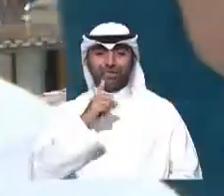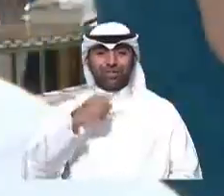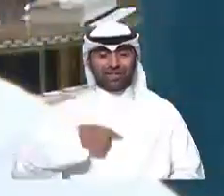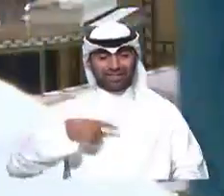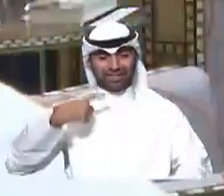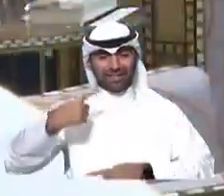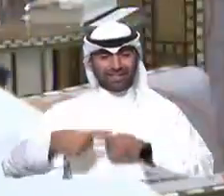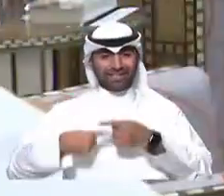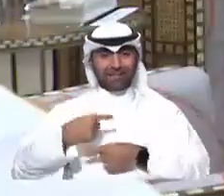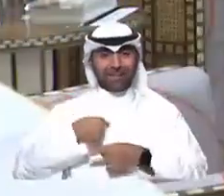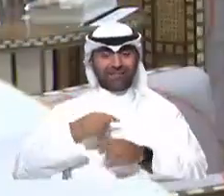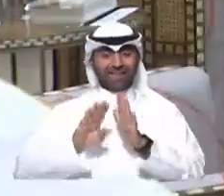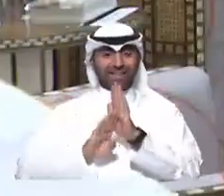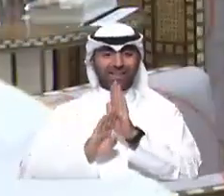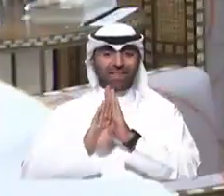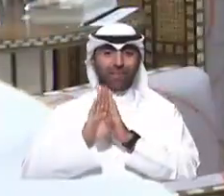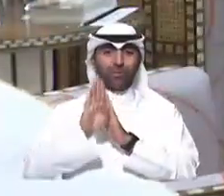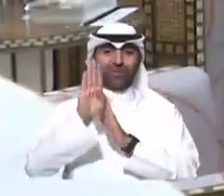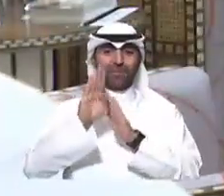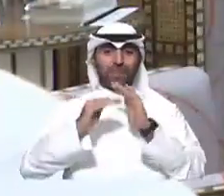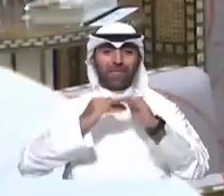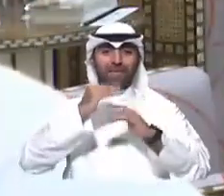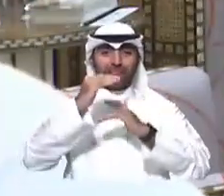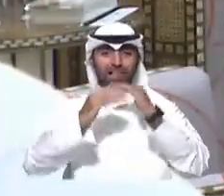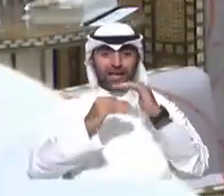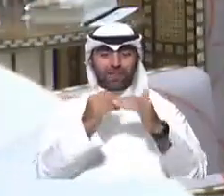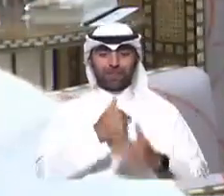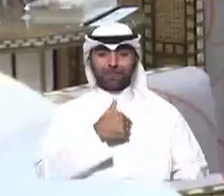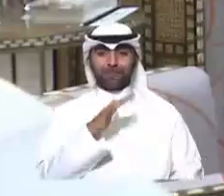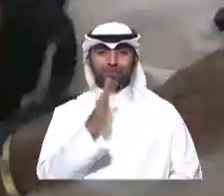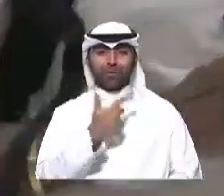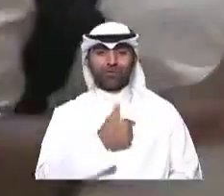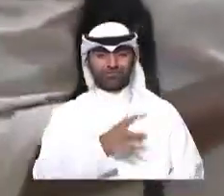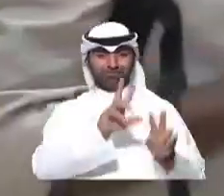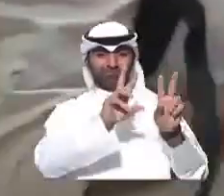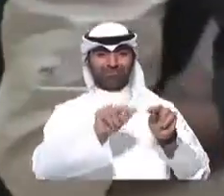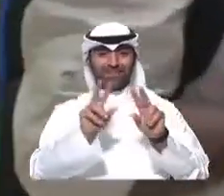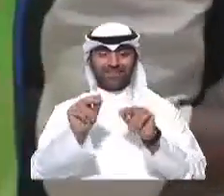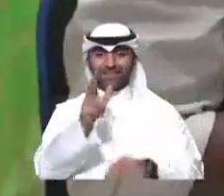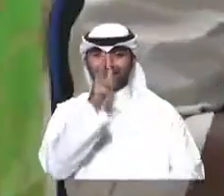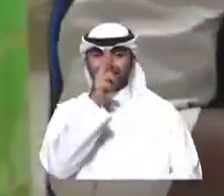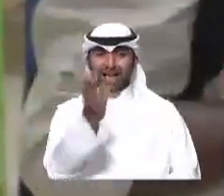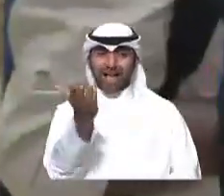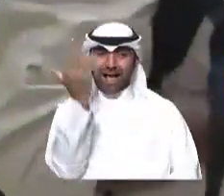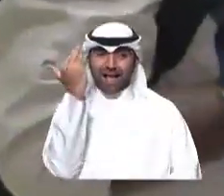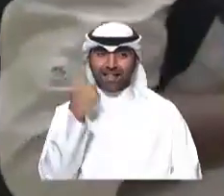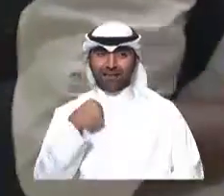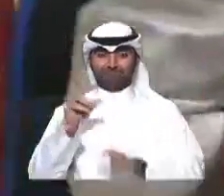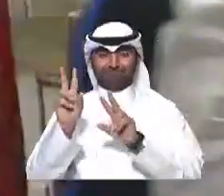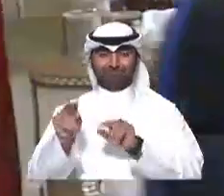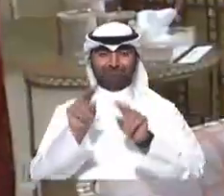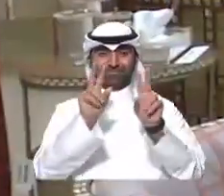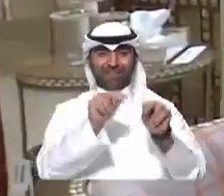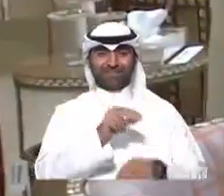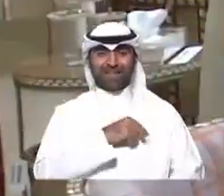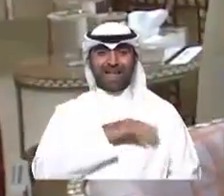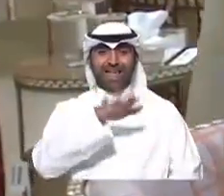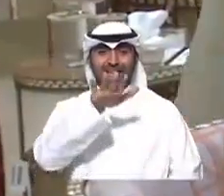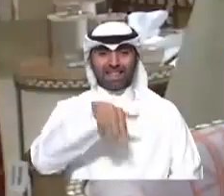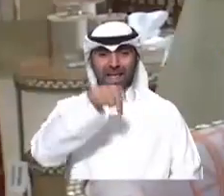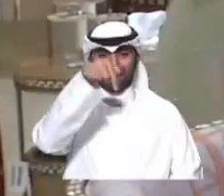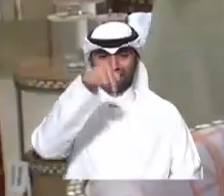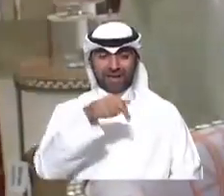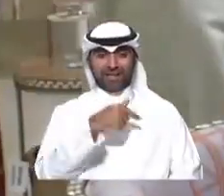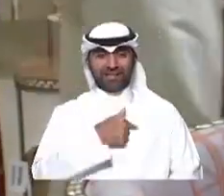من البكشه اللي كانوا الحريم قبل يلبسونها. هذا كان بمثابة تبادل ثقافي بيننا وبين